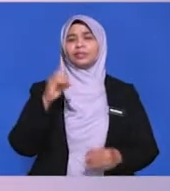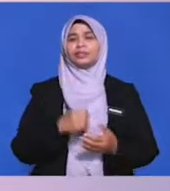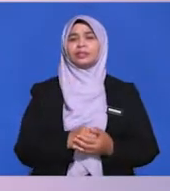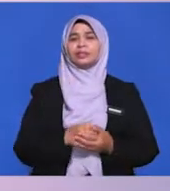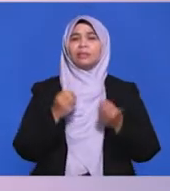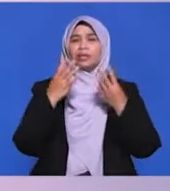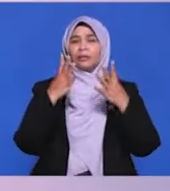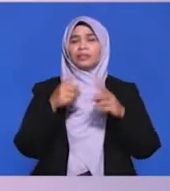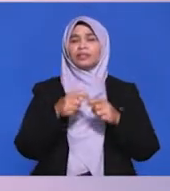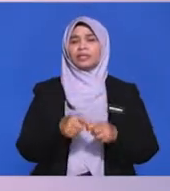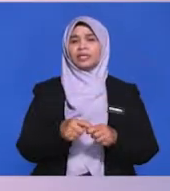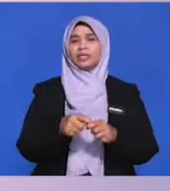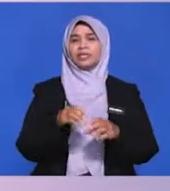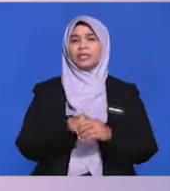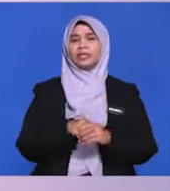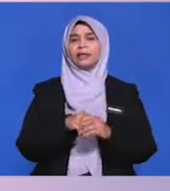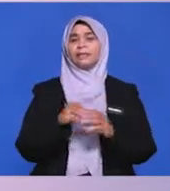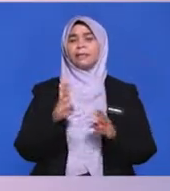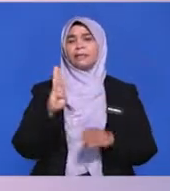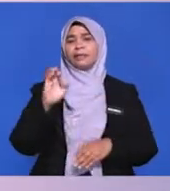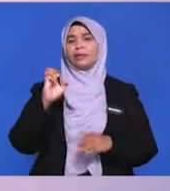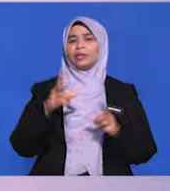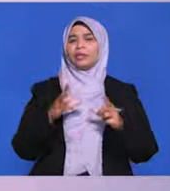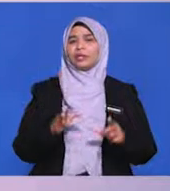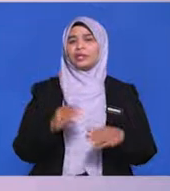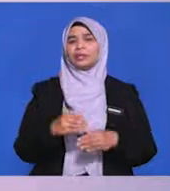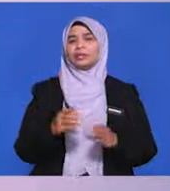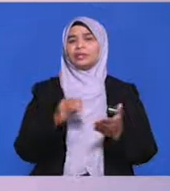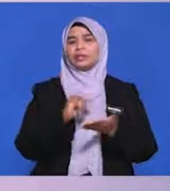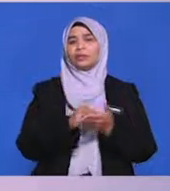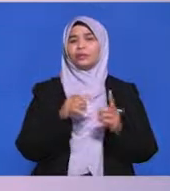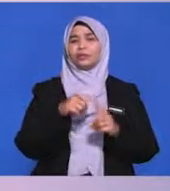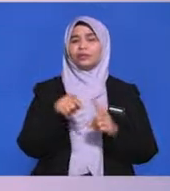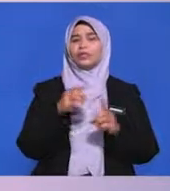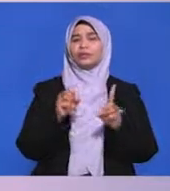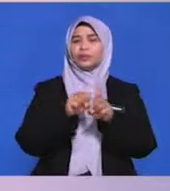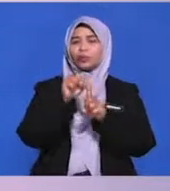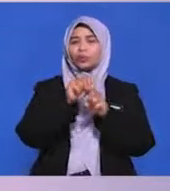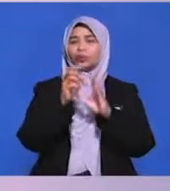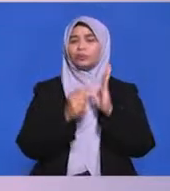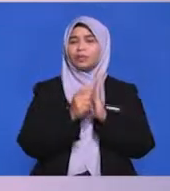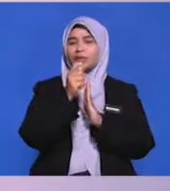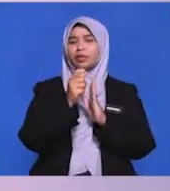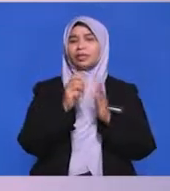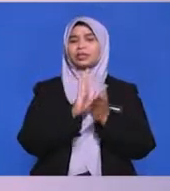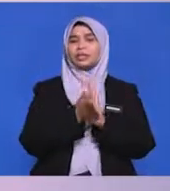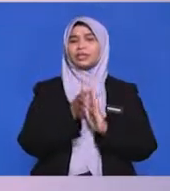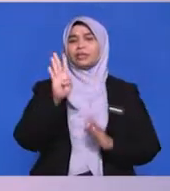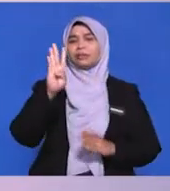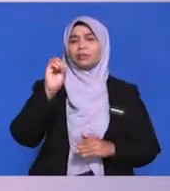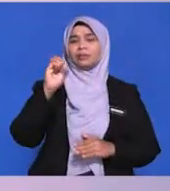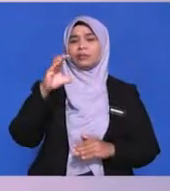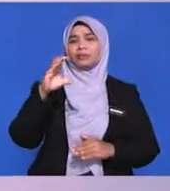Berapakah tekanan didalam klub itu apabila suhu meningkat menjadi 40° celcius